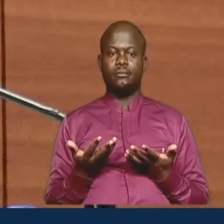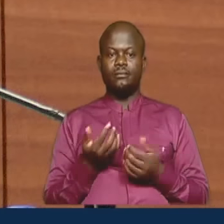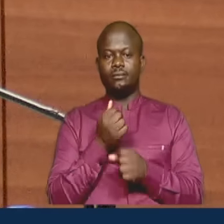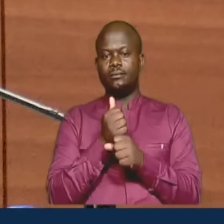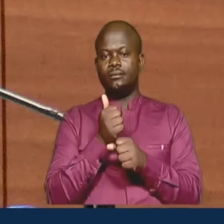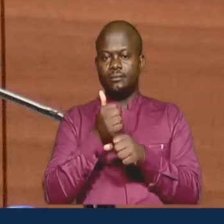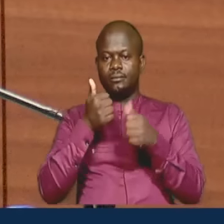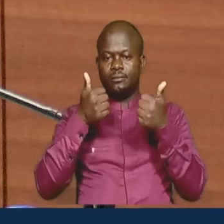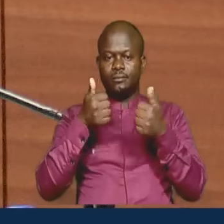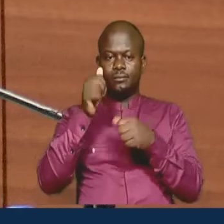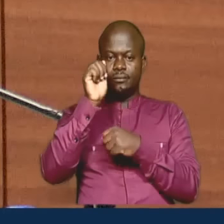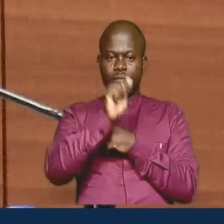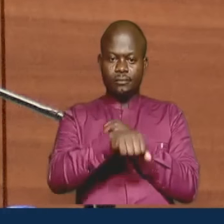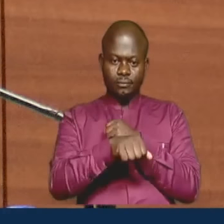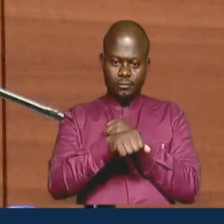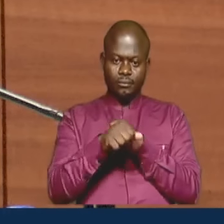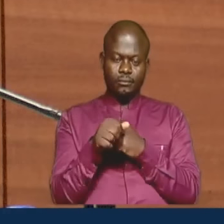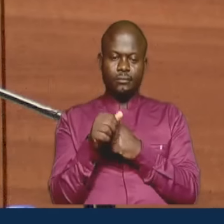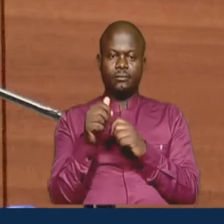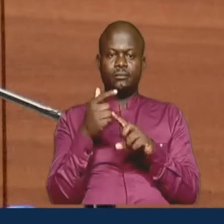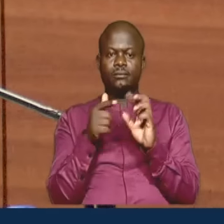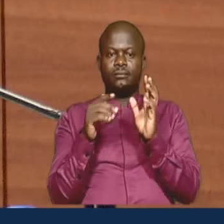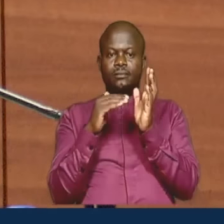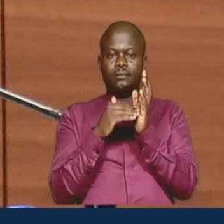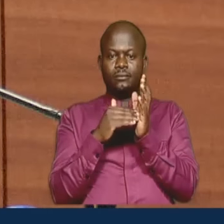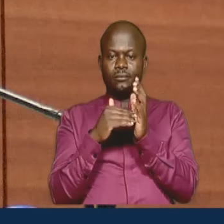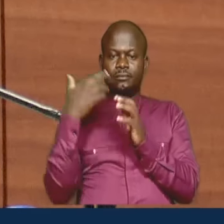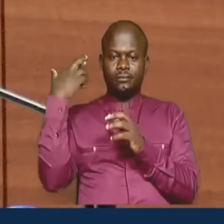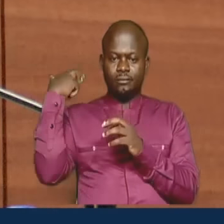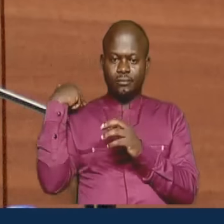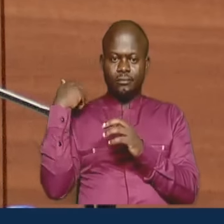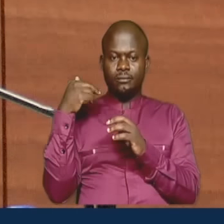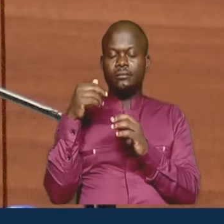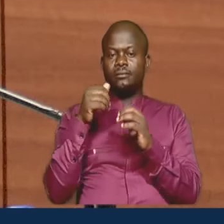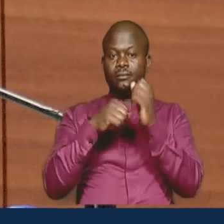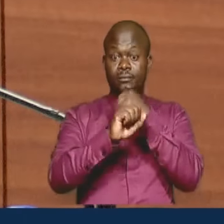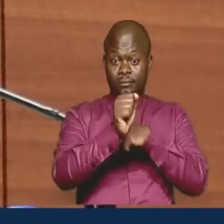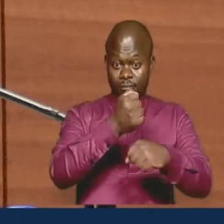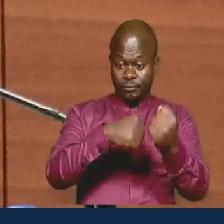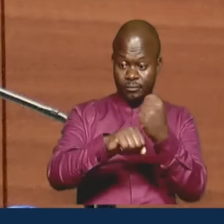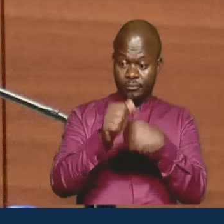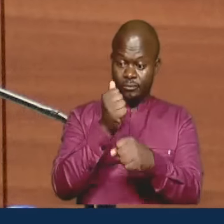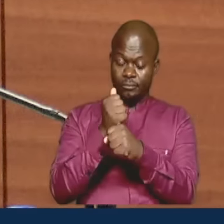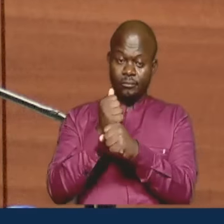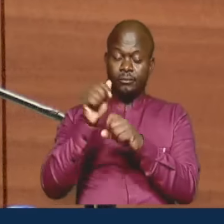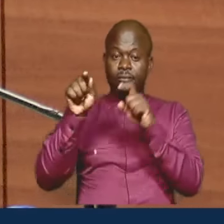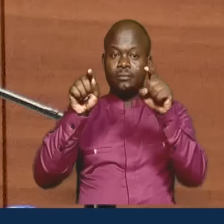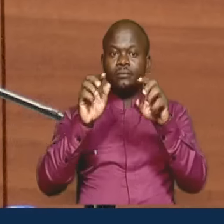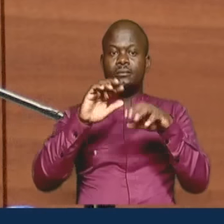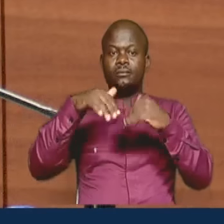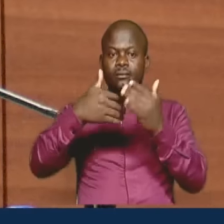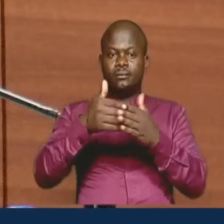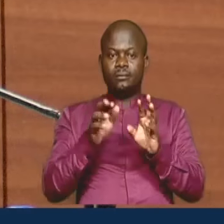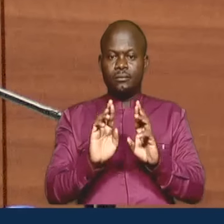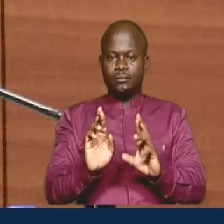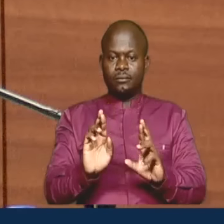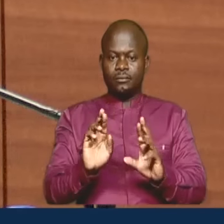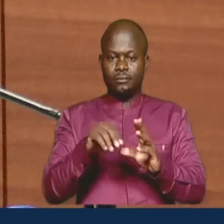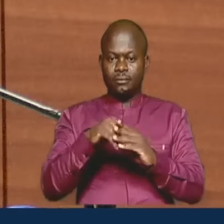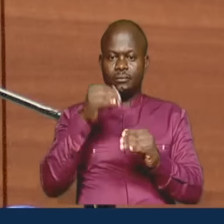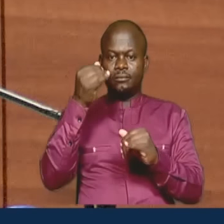neza kurushaho. Ariko by'umwihariko abashinzwe operations batubwire uko twiteguye mu